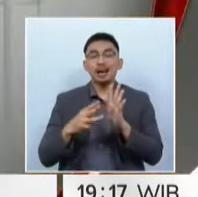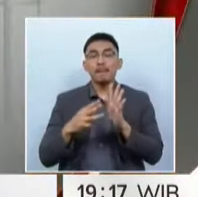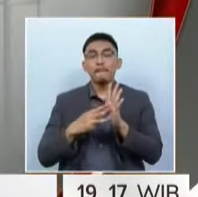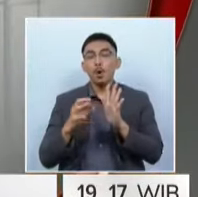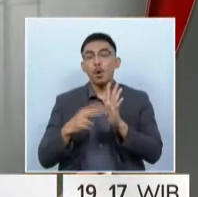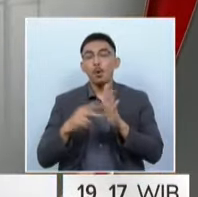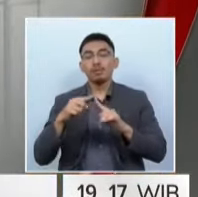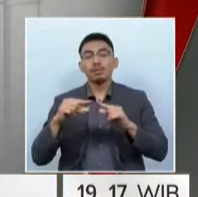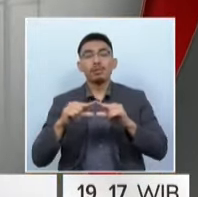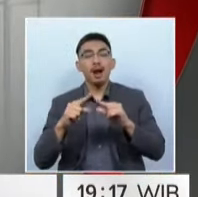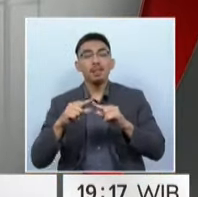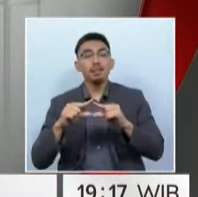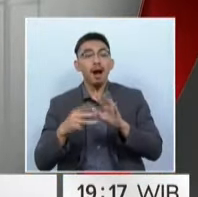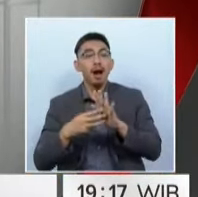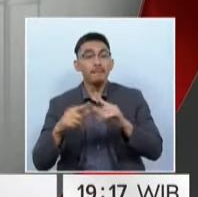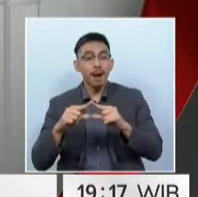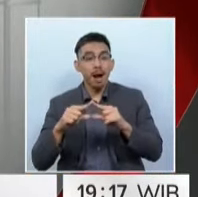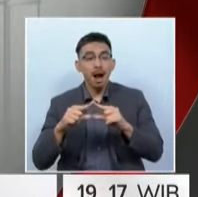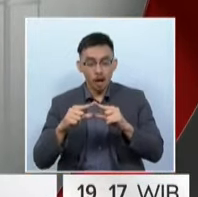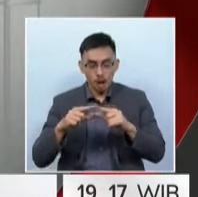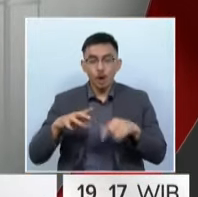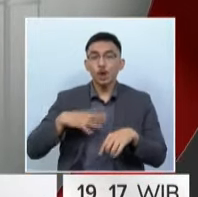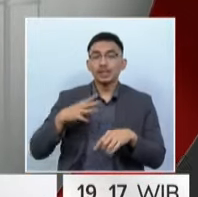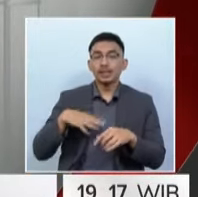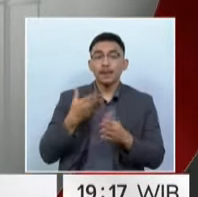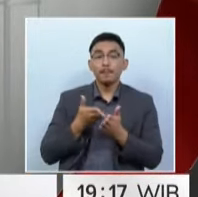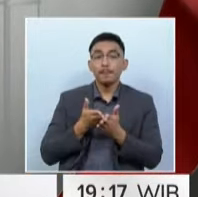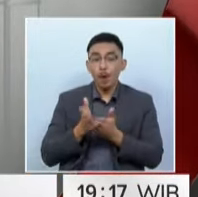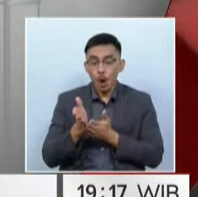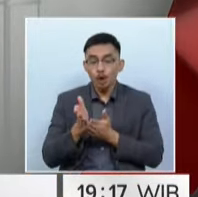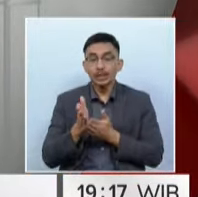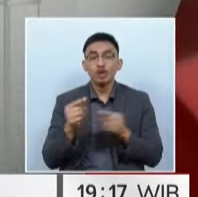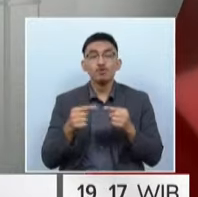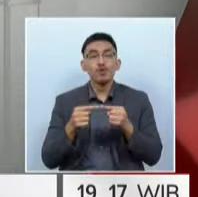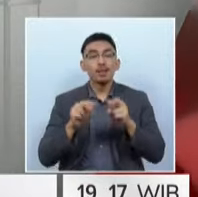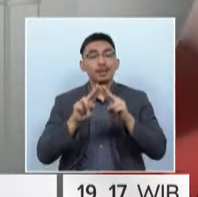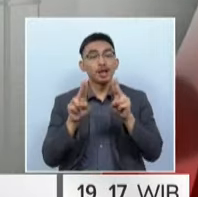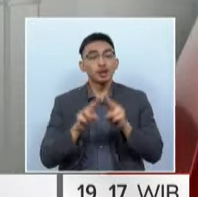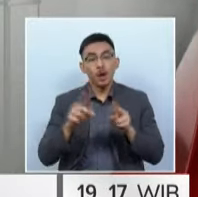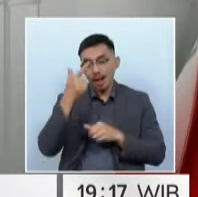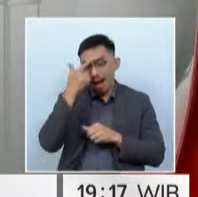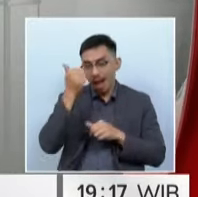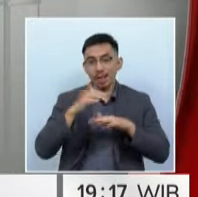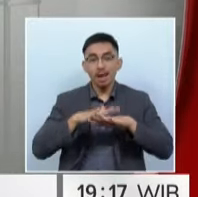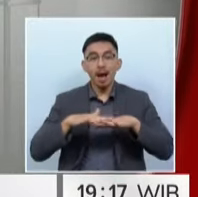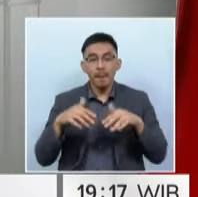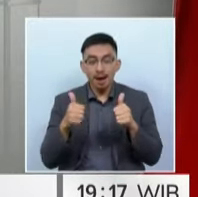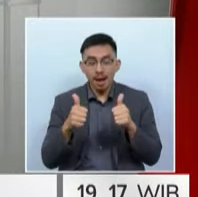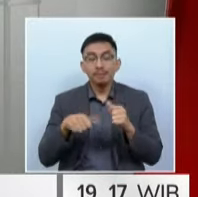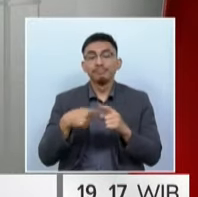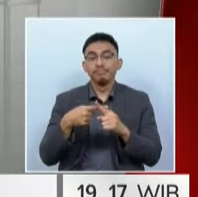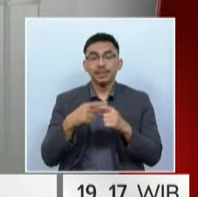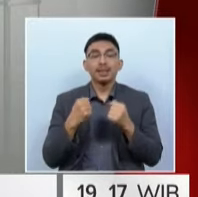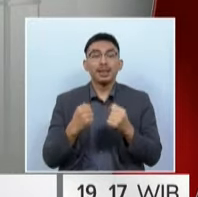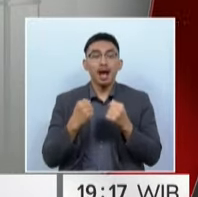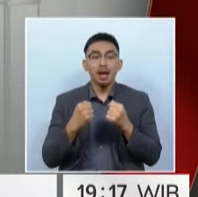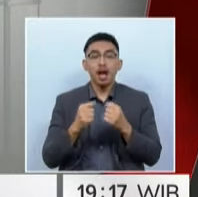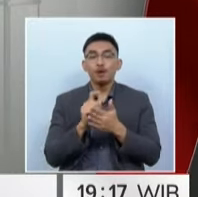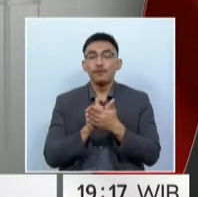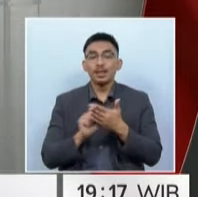G Pram studi hubungan internasional keam dan pertahanan universit